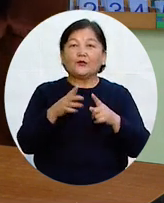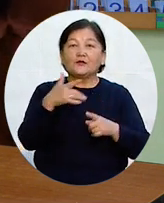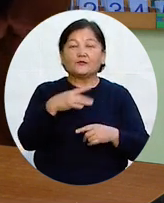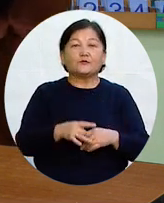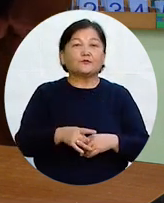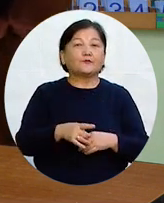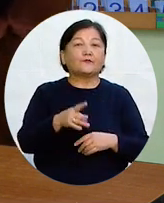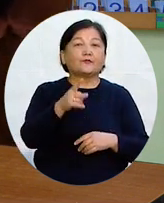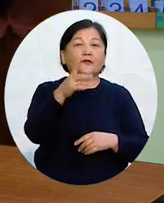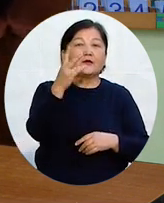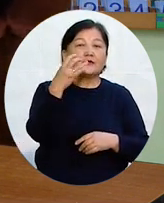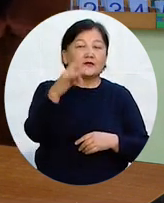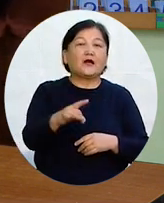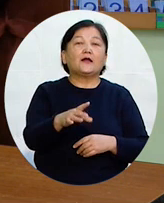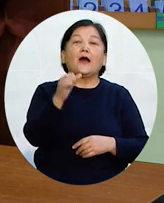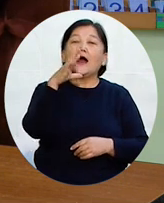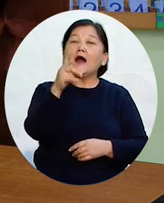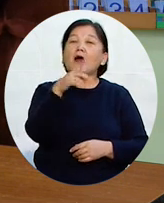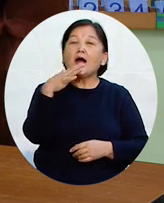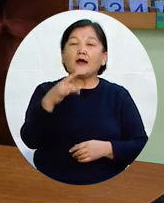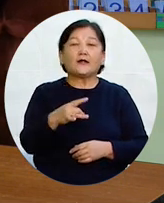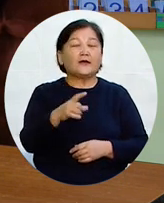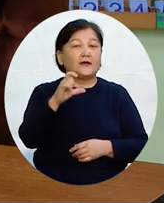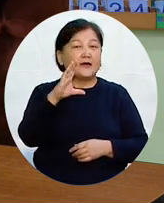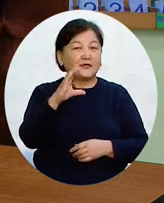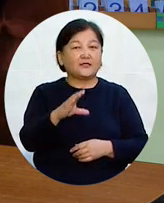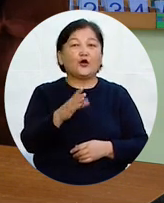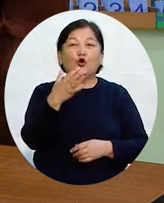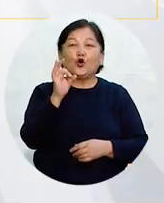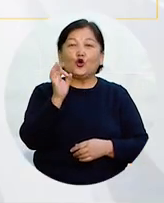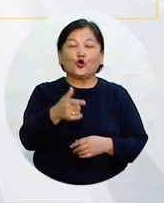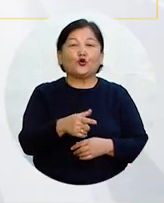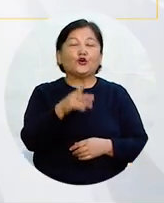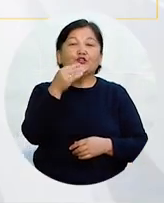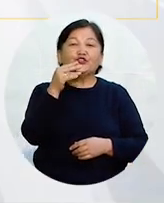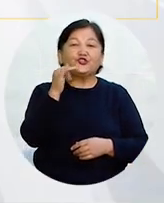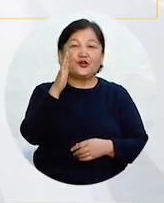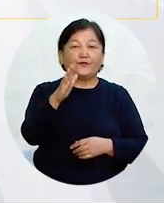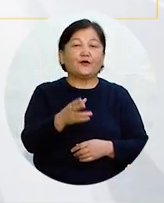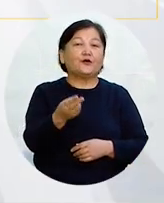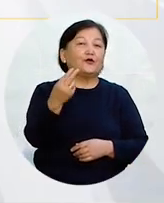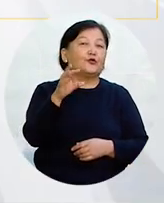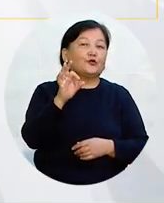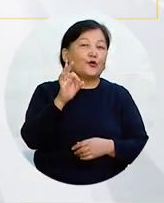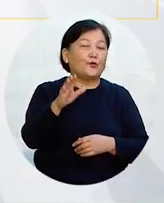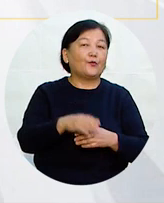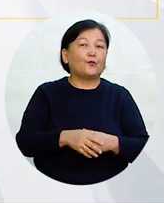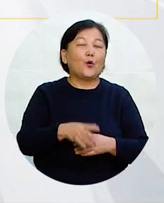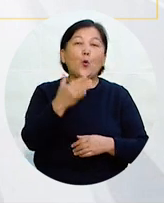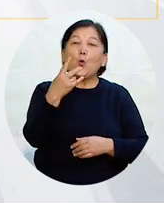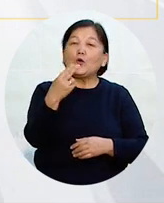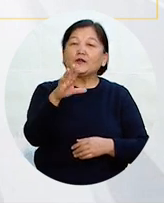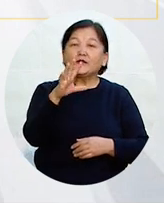хөв, наад, анхаар, ис, үг, жив, донгод,